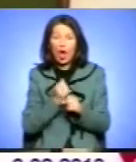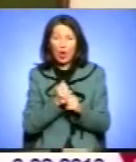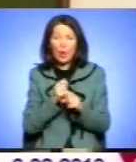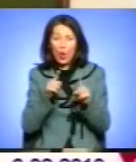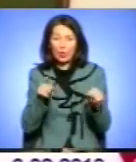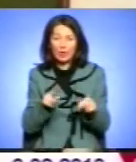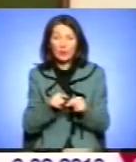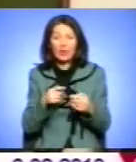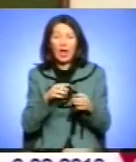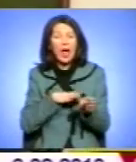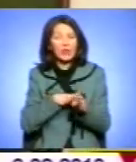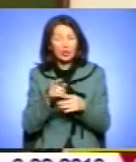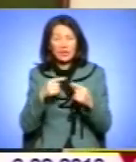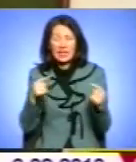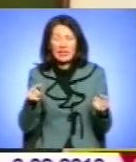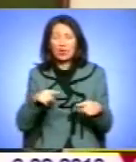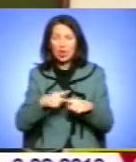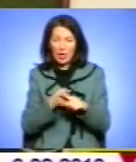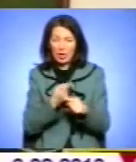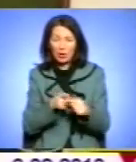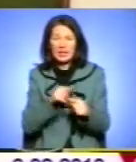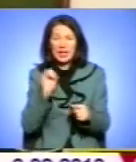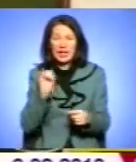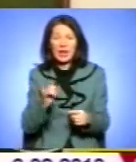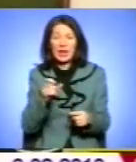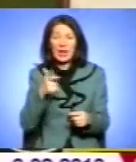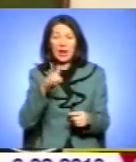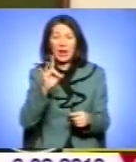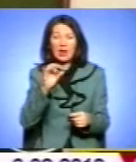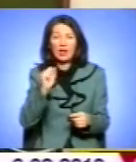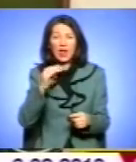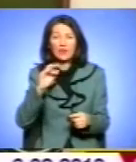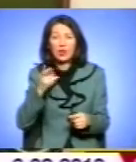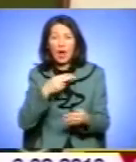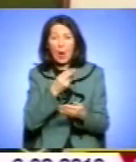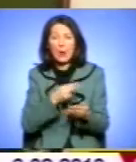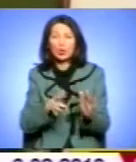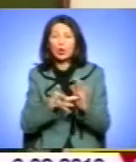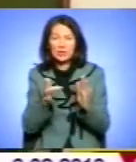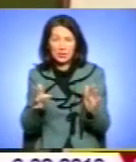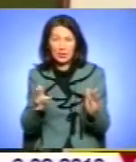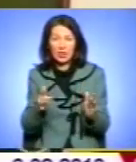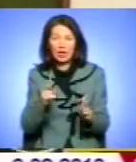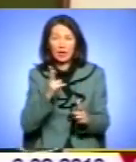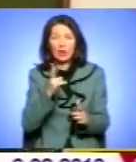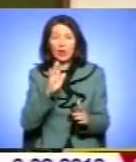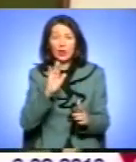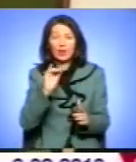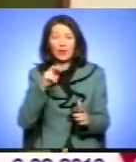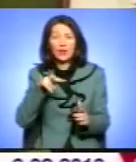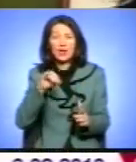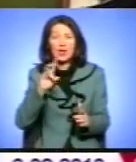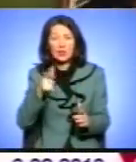виконані різною технікою. Це і графіка, і малюнок на склі, і квілінг.